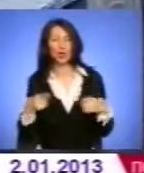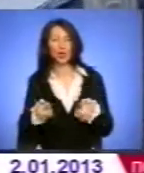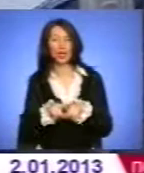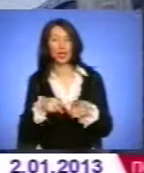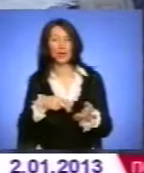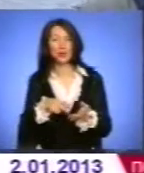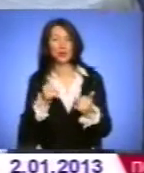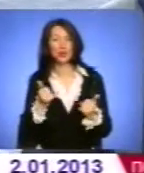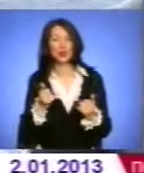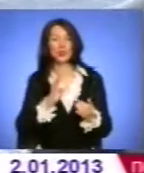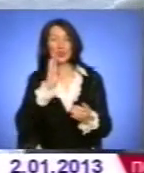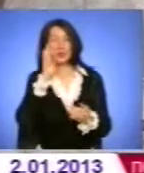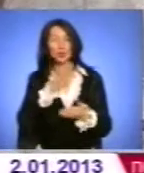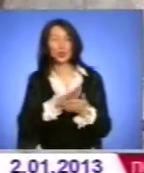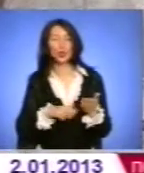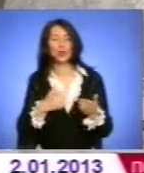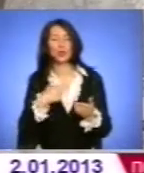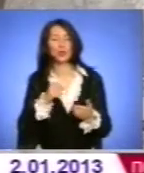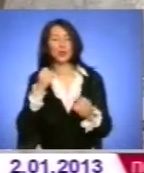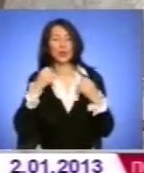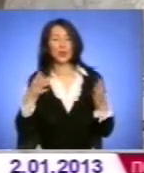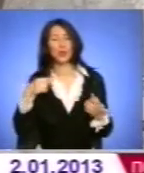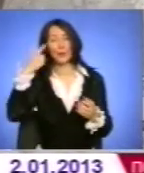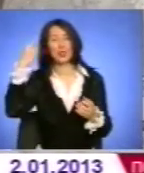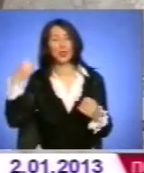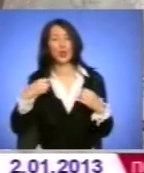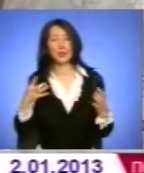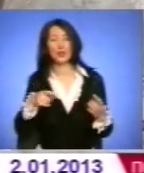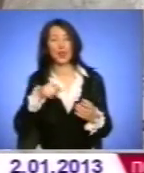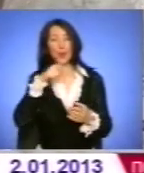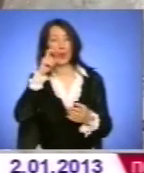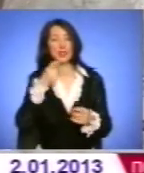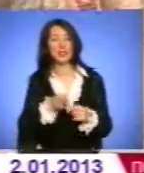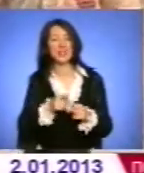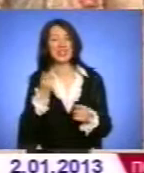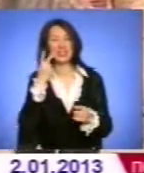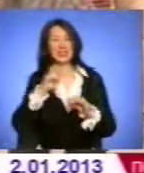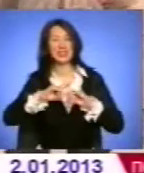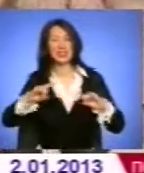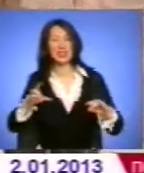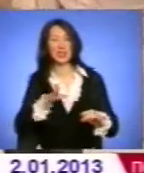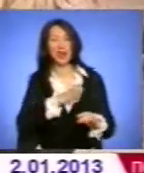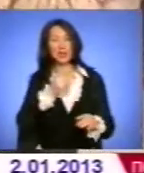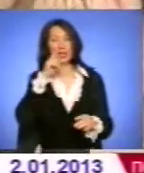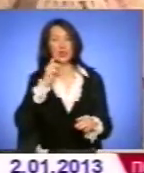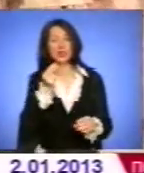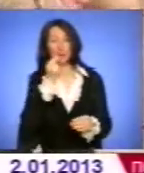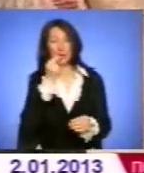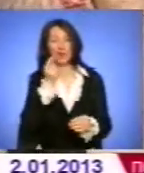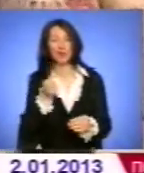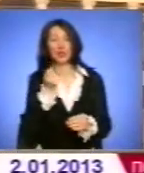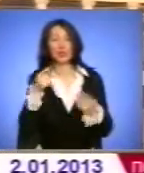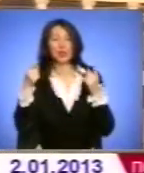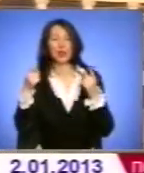нині зранку і продовжую собі свято. Психологія свята по-українськи – це завжди стіл, багатий на смачні страви, трохи містики і